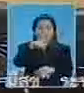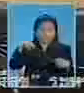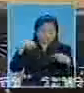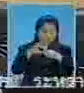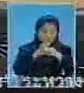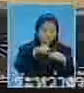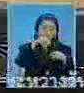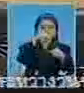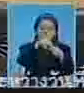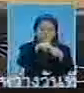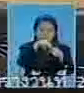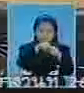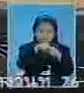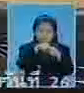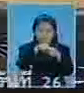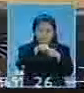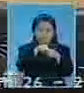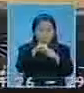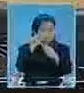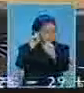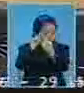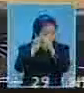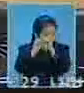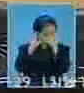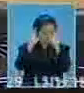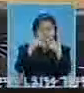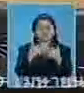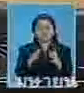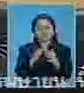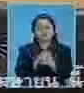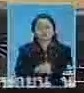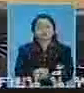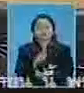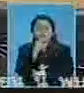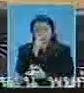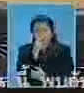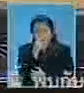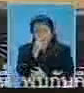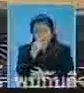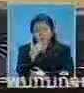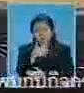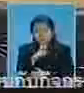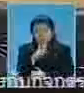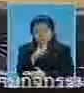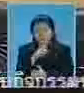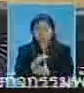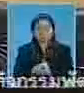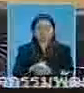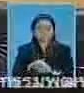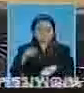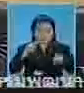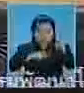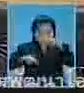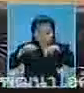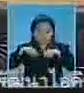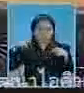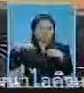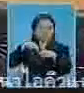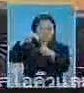มันตรรกะของเราก็ชัดเจนเรามองว่าการรักษาระดับรา